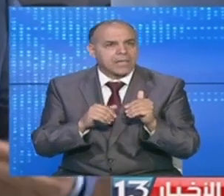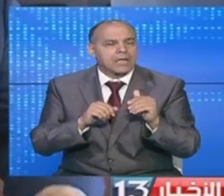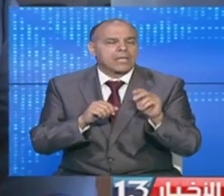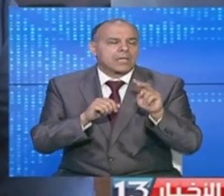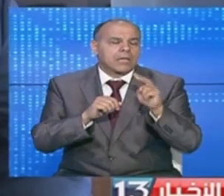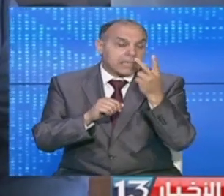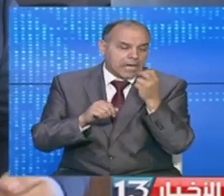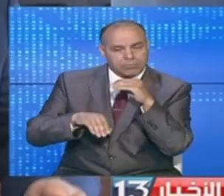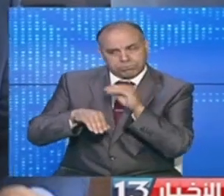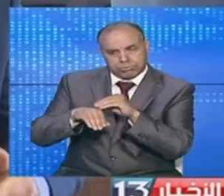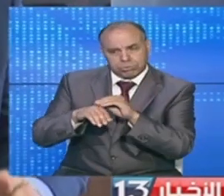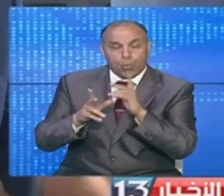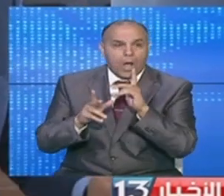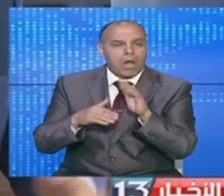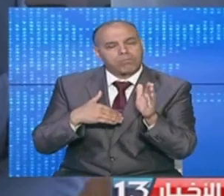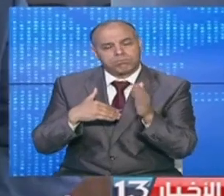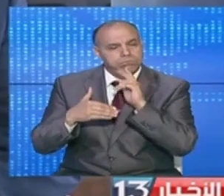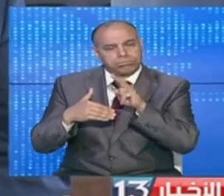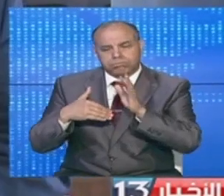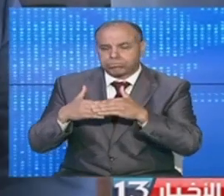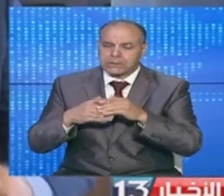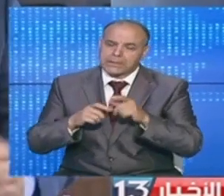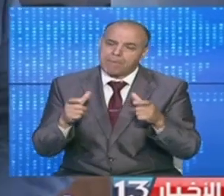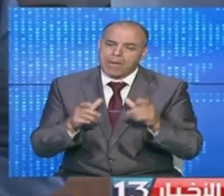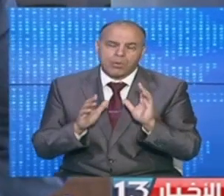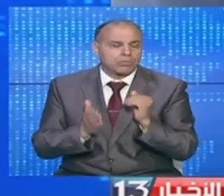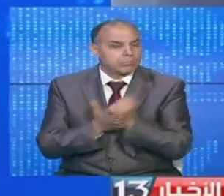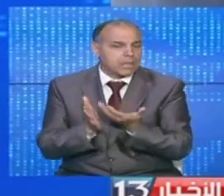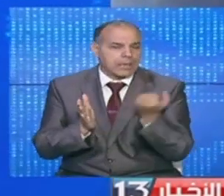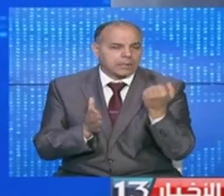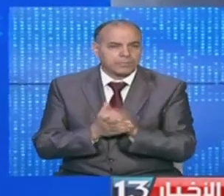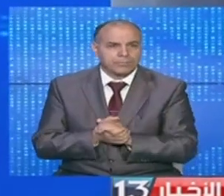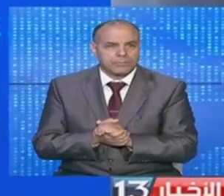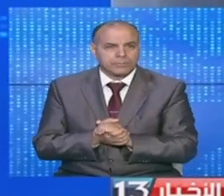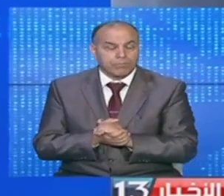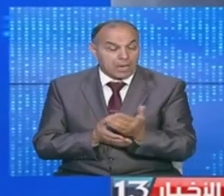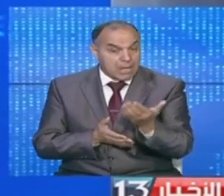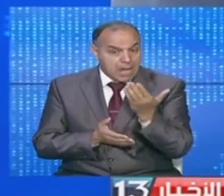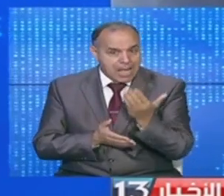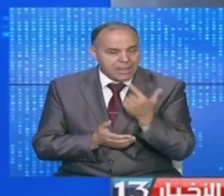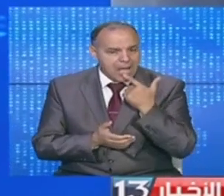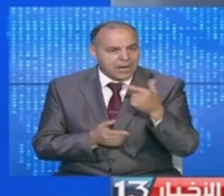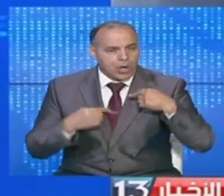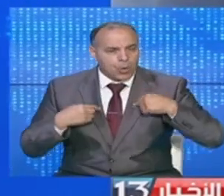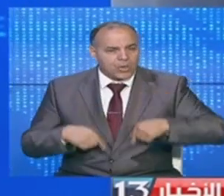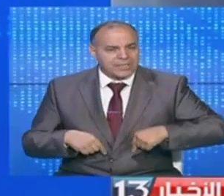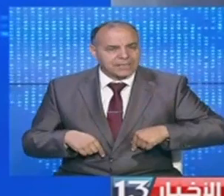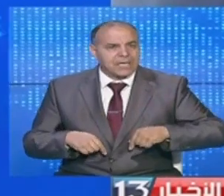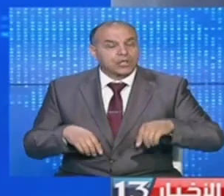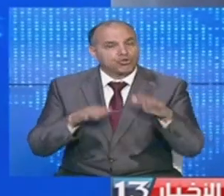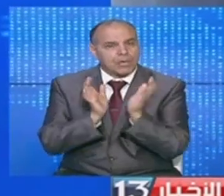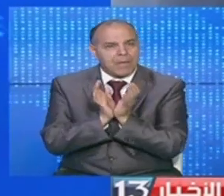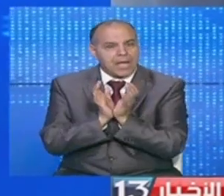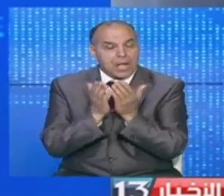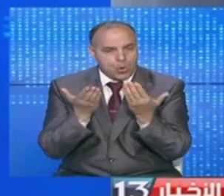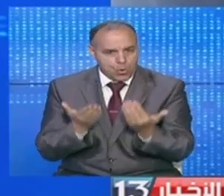لتسوية الوضع نتاعها، وإلا باش يقع القرار بسحب الترخيص. هذا وأعلنت وزارة الشؤون